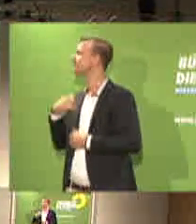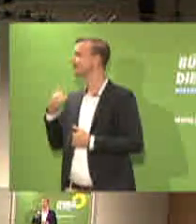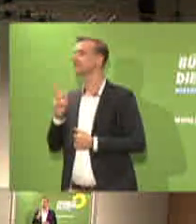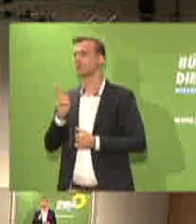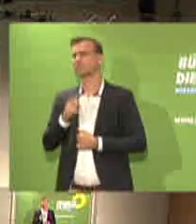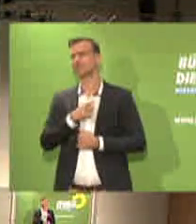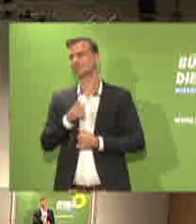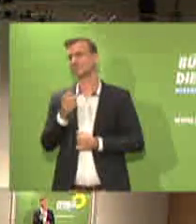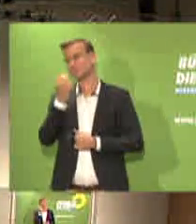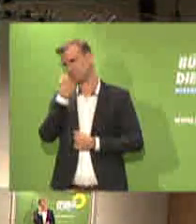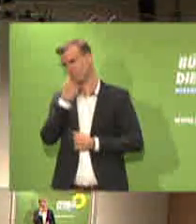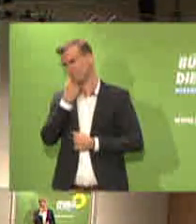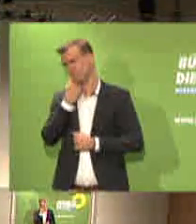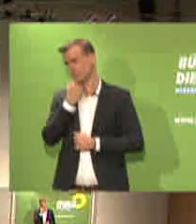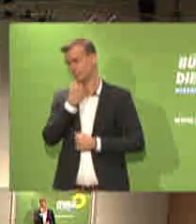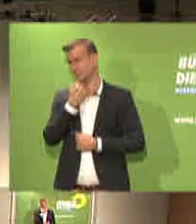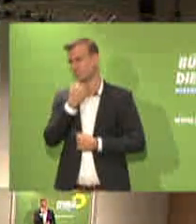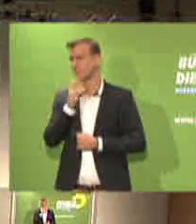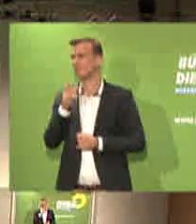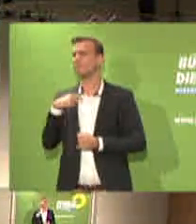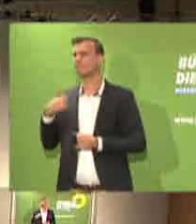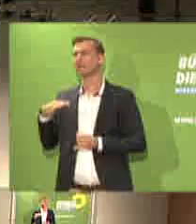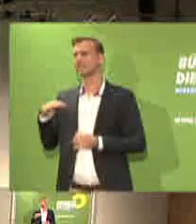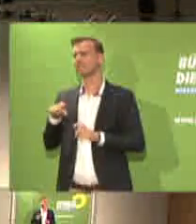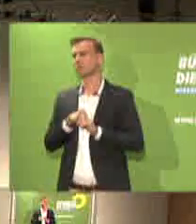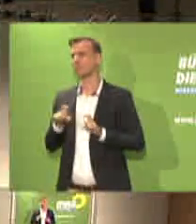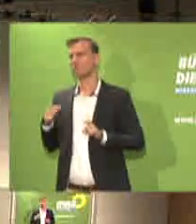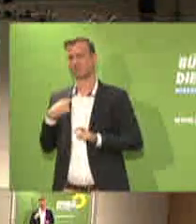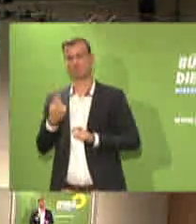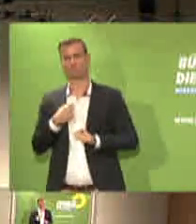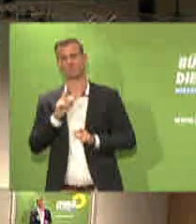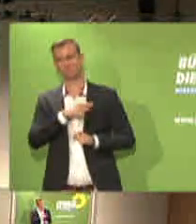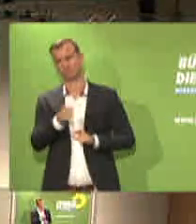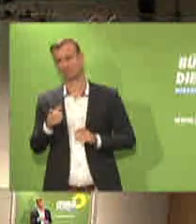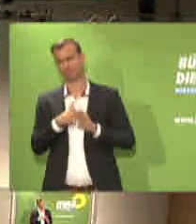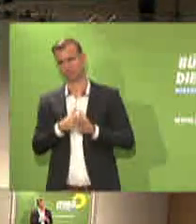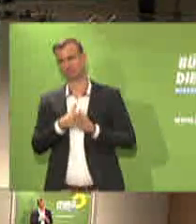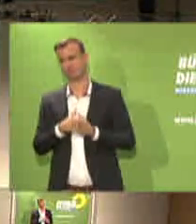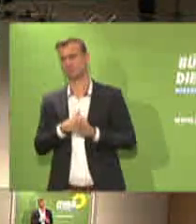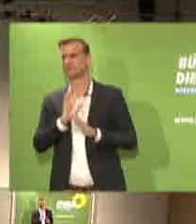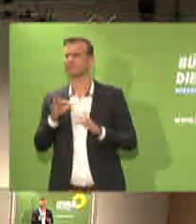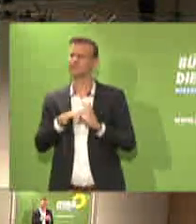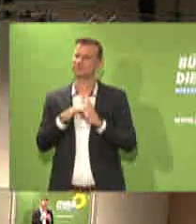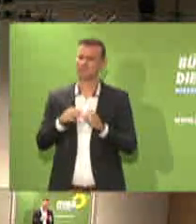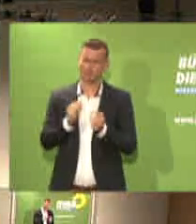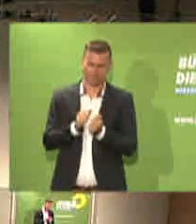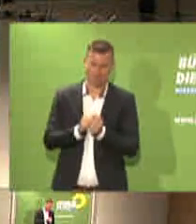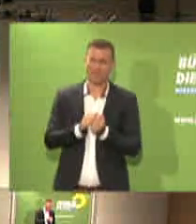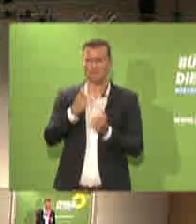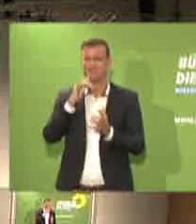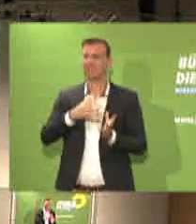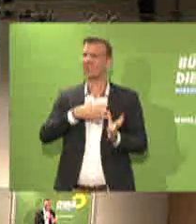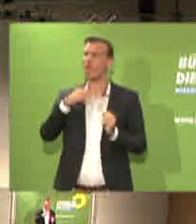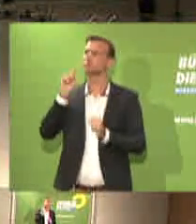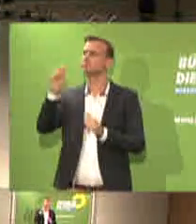noch, auch vom Präsidiumsseite aus, alles, was mit Papier zu tun hat, bitte mit rausnehmen,